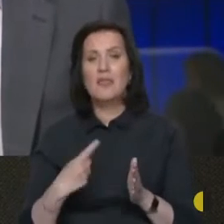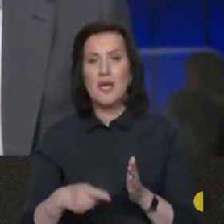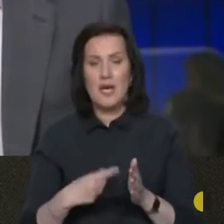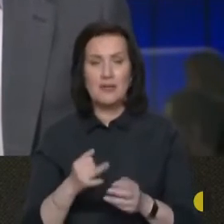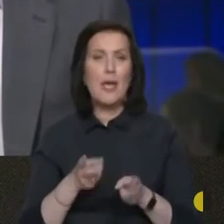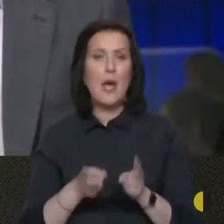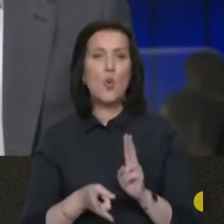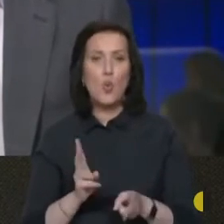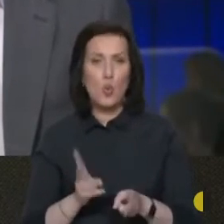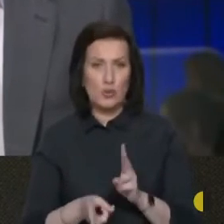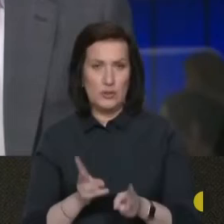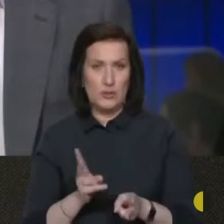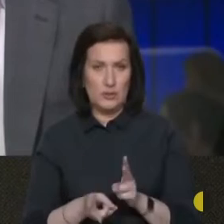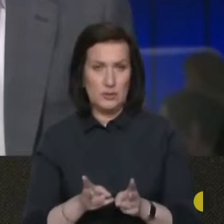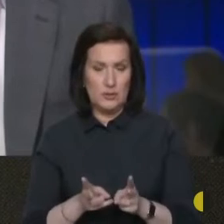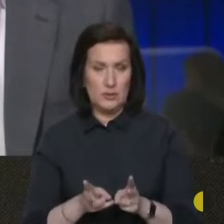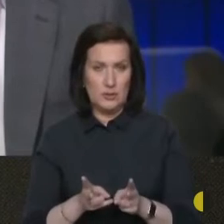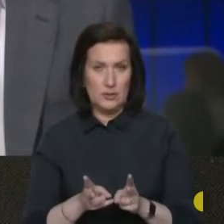кухні